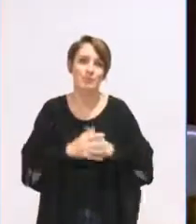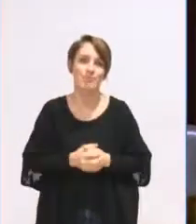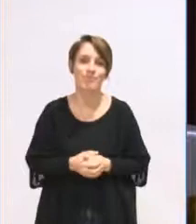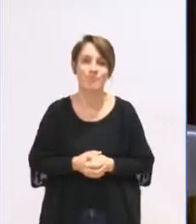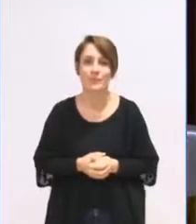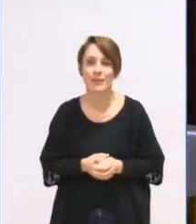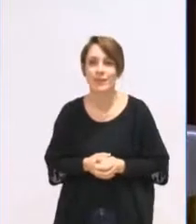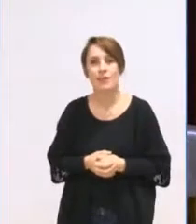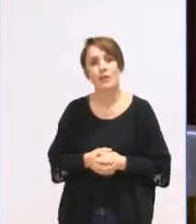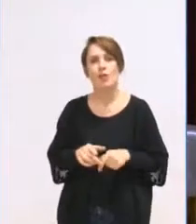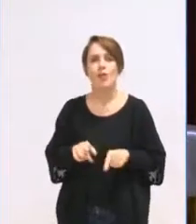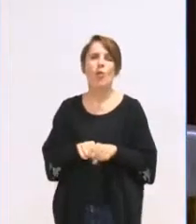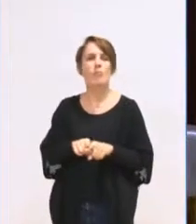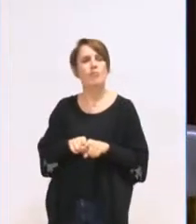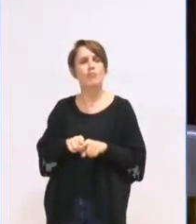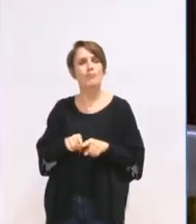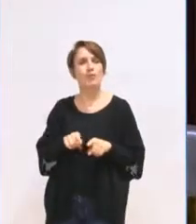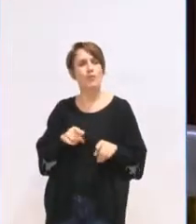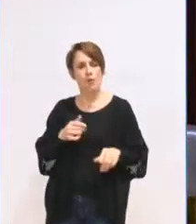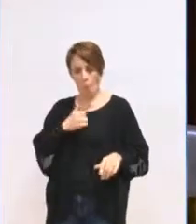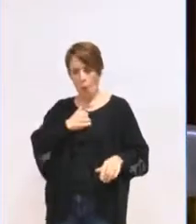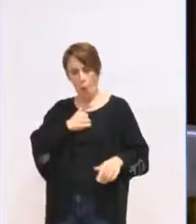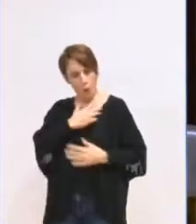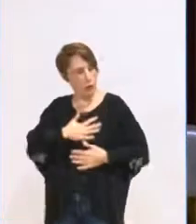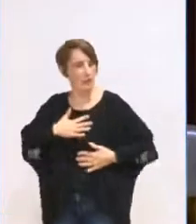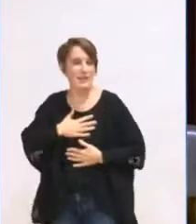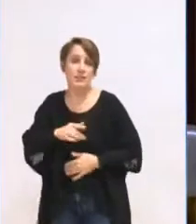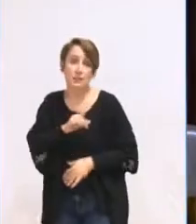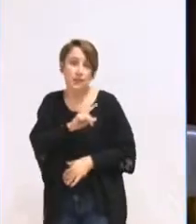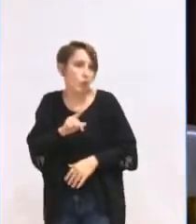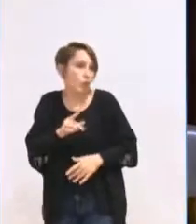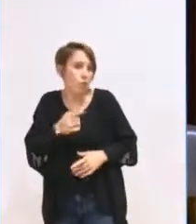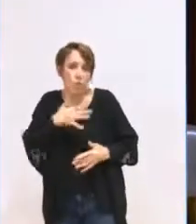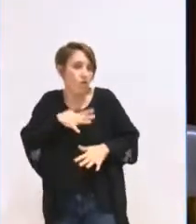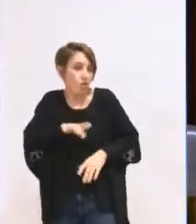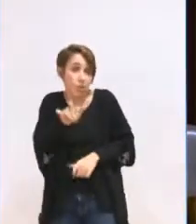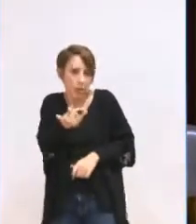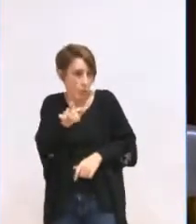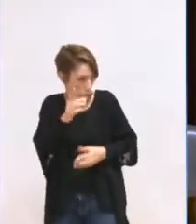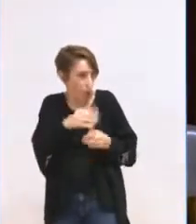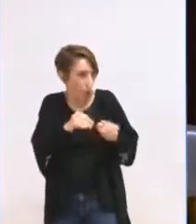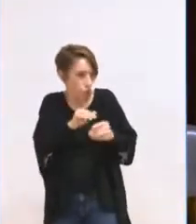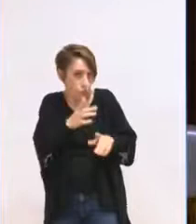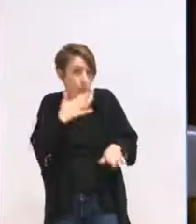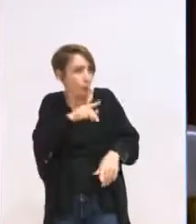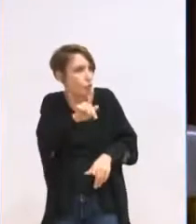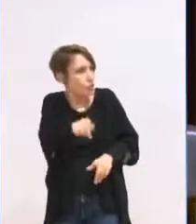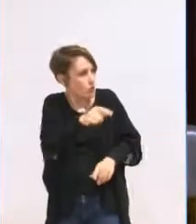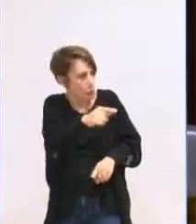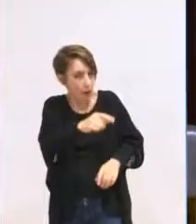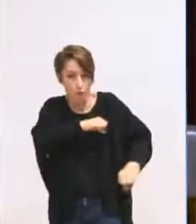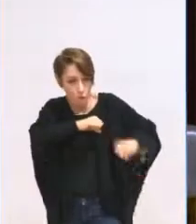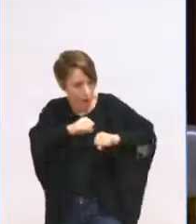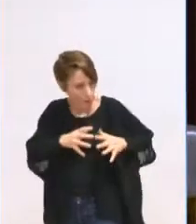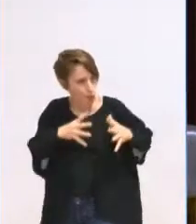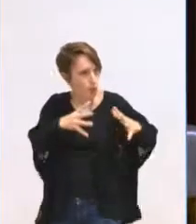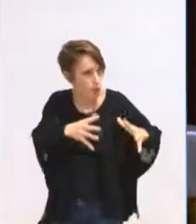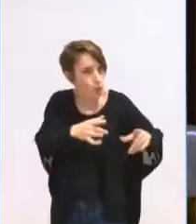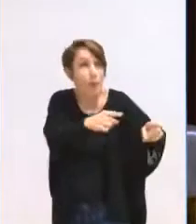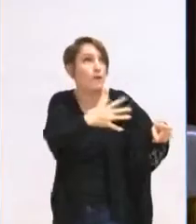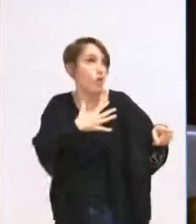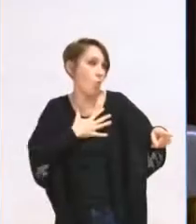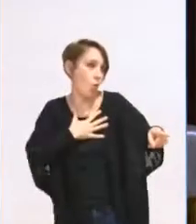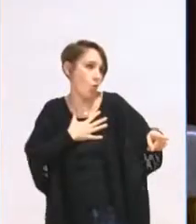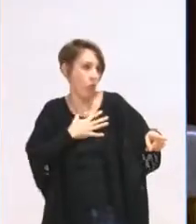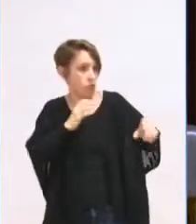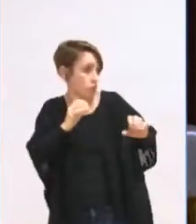le terme d'autosatisfaction, et heureusement que vous êtes satisfait de ce que vous engagez, parce que sinon ce serait vraiment très très inquiétant. Mais on n'en est pas loin. Et je